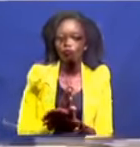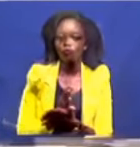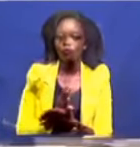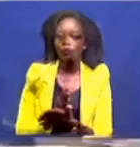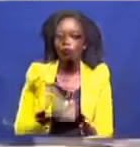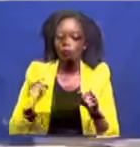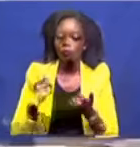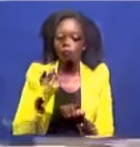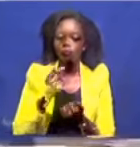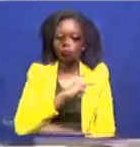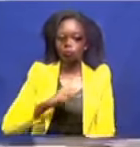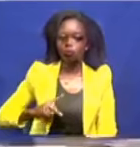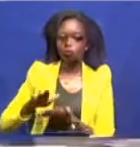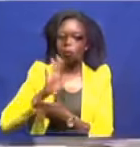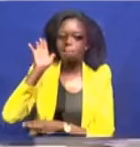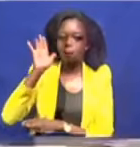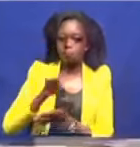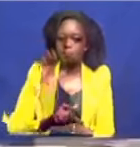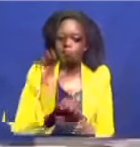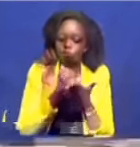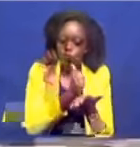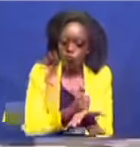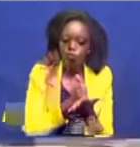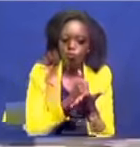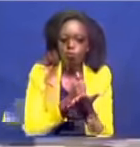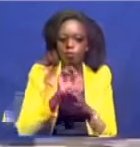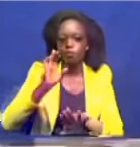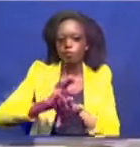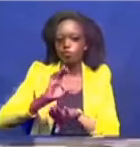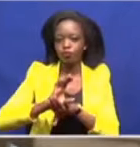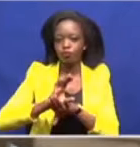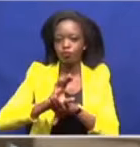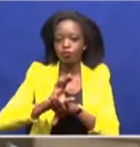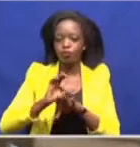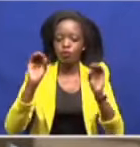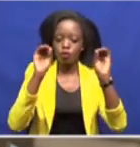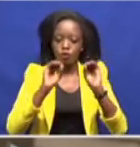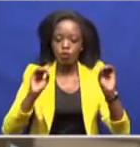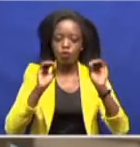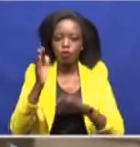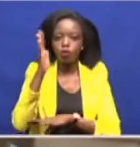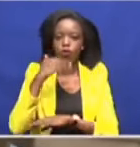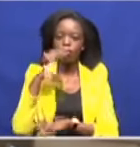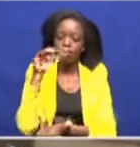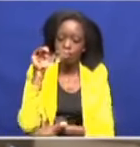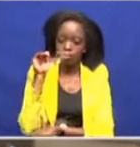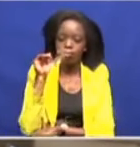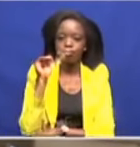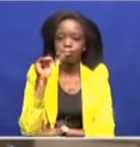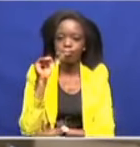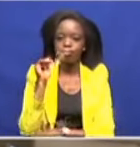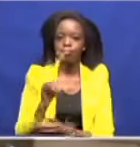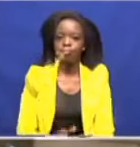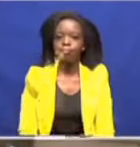katika ufalme wako kwa msaada wa kanisa. E Bwana tuwakuomba. E